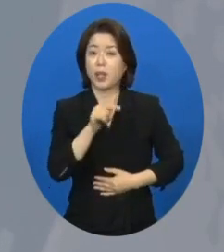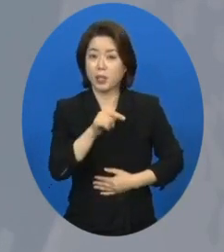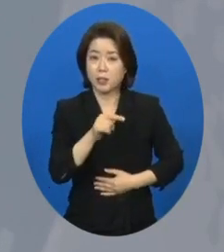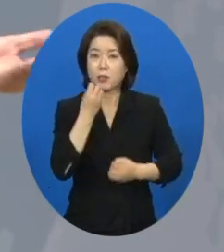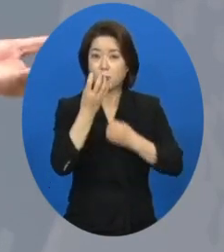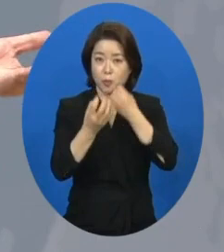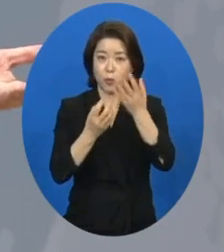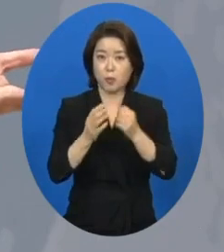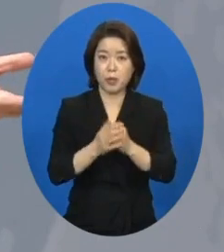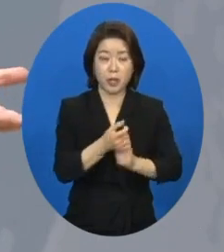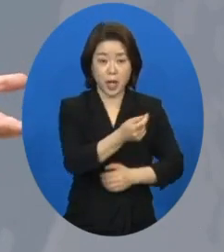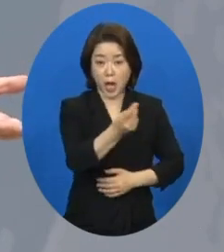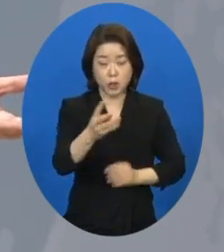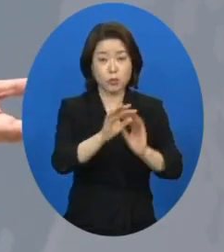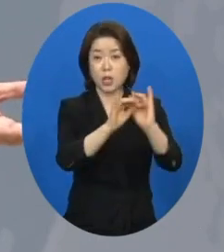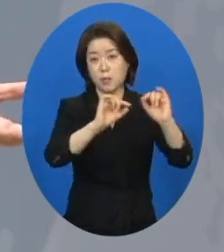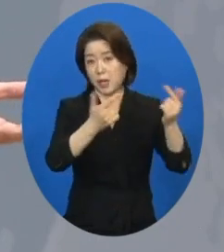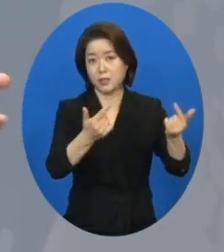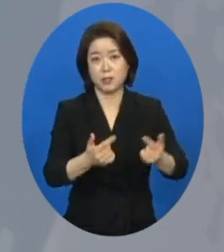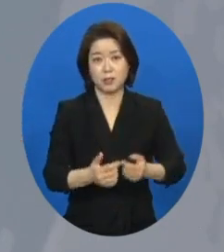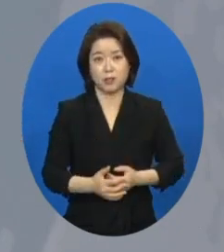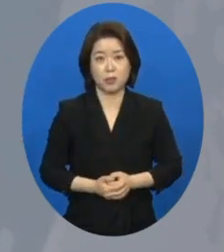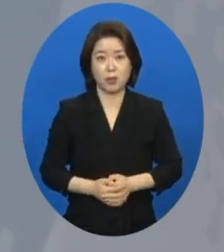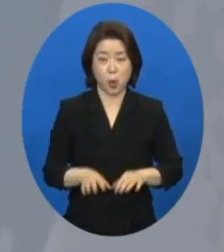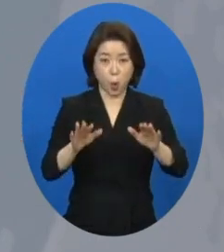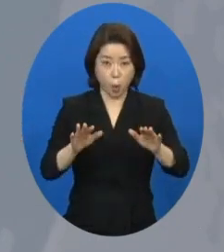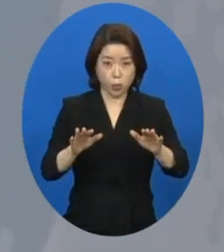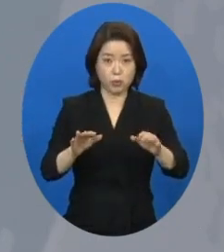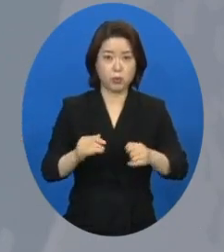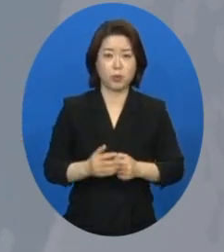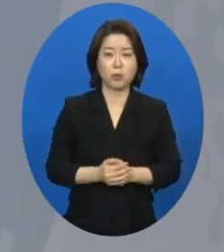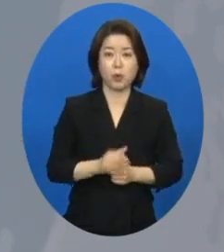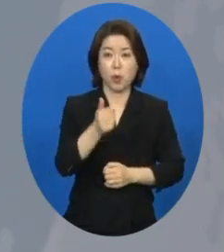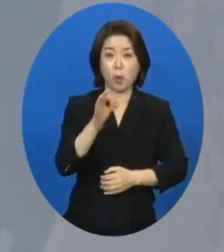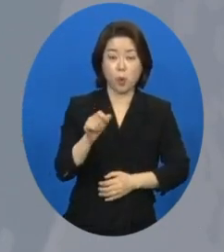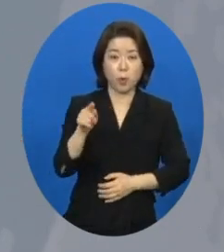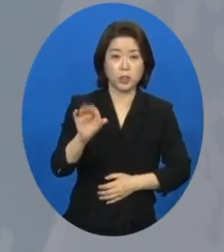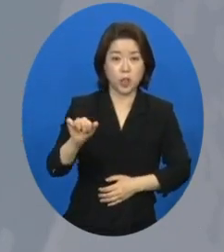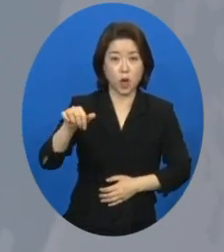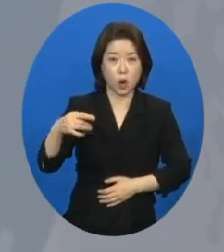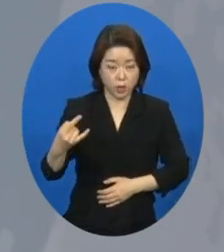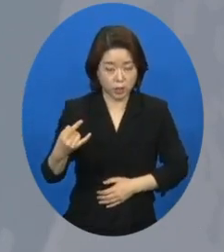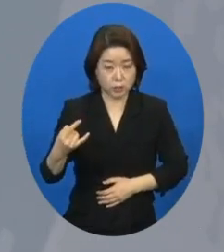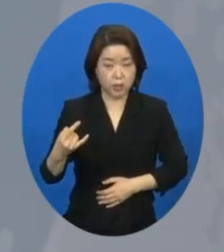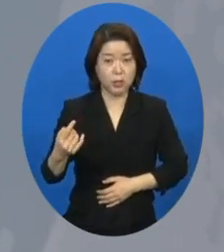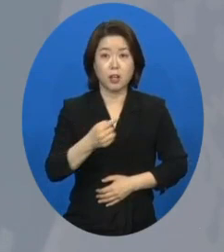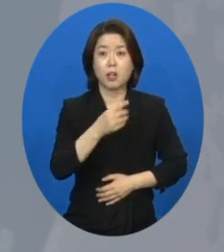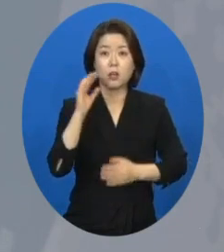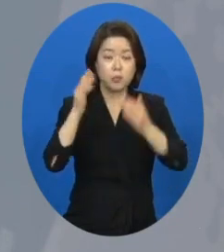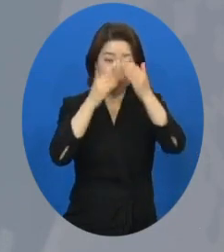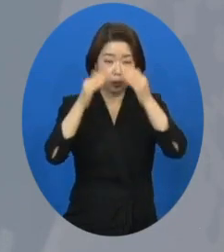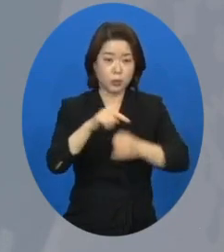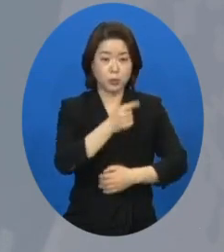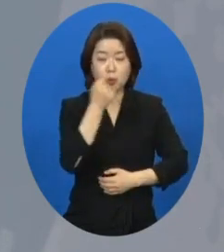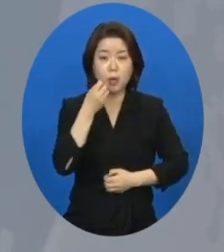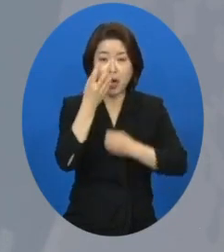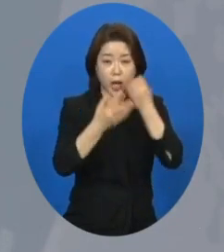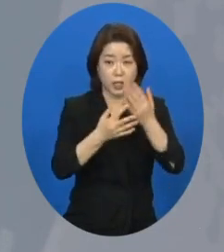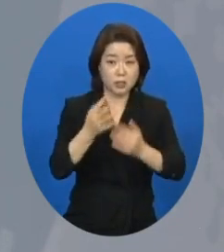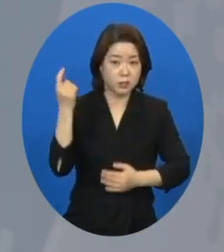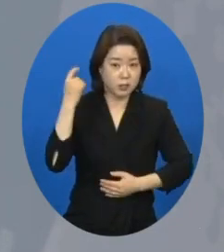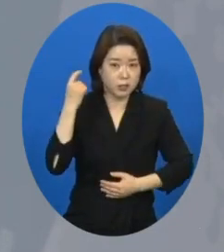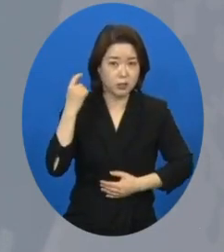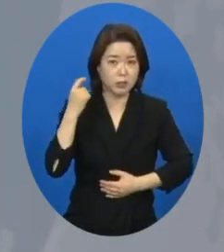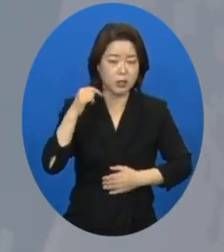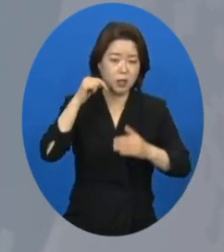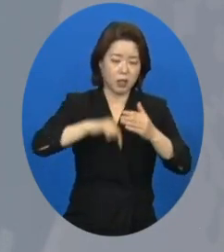고백이 한두 사람이 아니에요. 오늘도 우리 홍영희 성도님 간증을 들으실 때 참 마음에